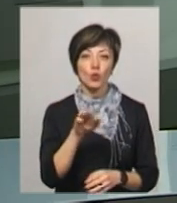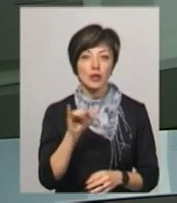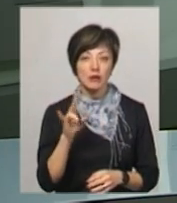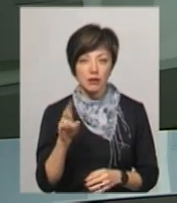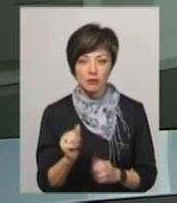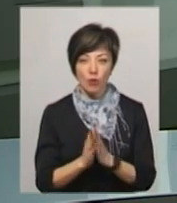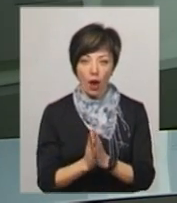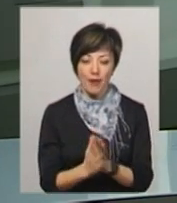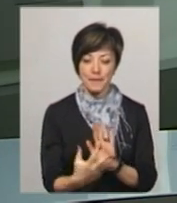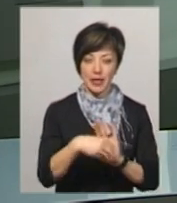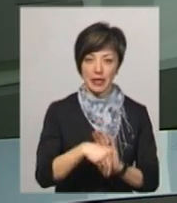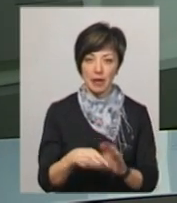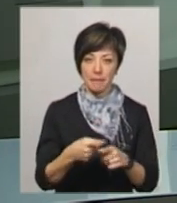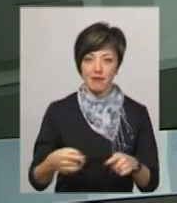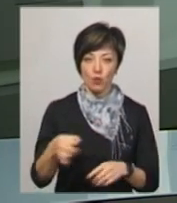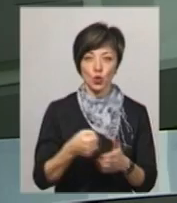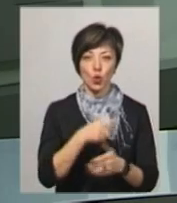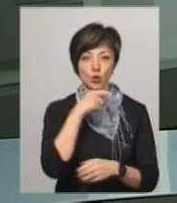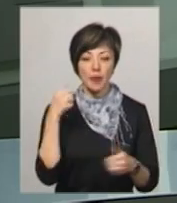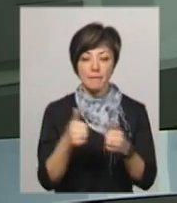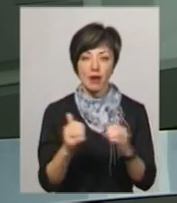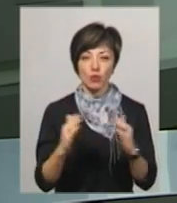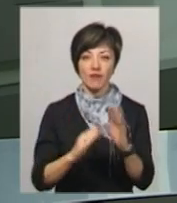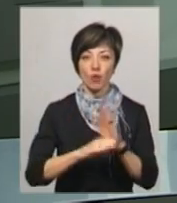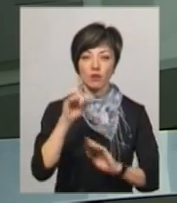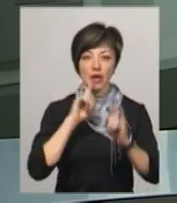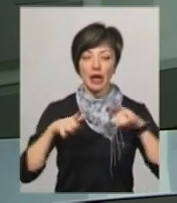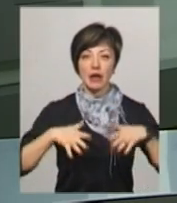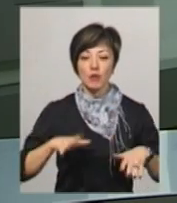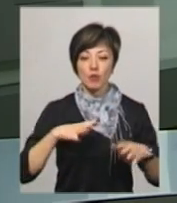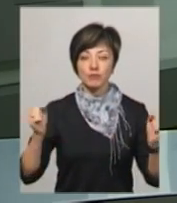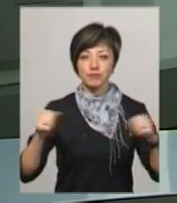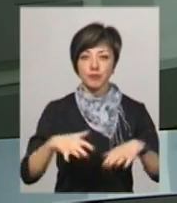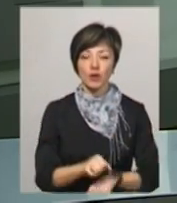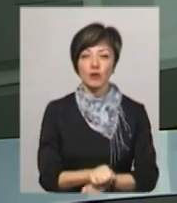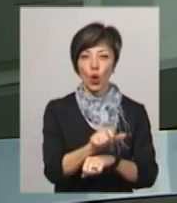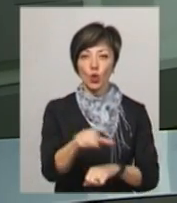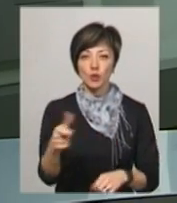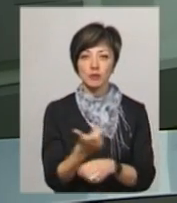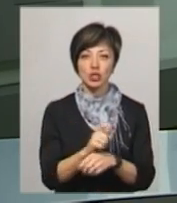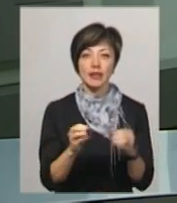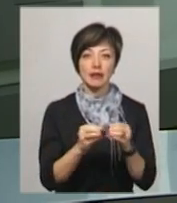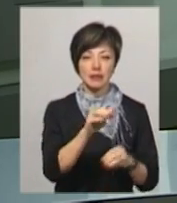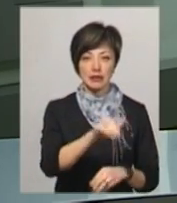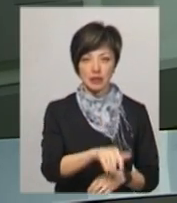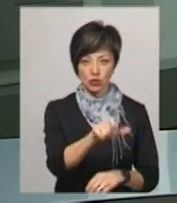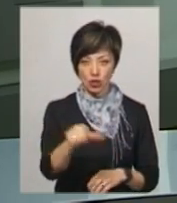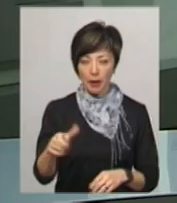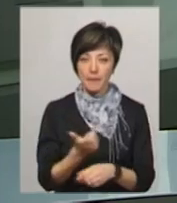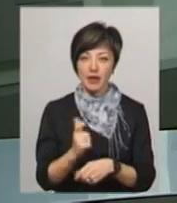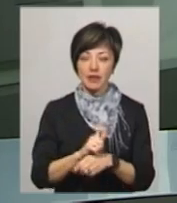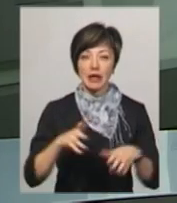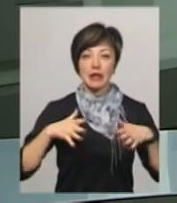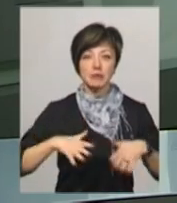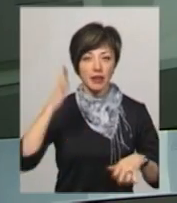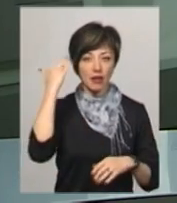з проханням приєднати півострів до Росії, біля будівлі Верховної Ради Криму збиралися на мітинг люди, їх було більше 10 тисяч. Переважно це